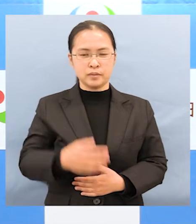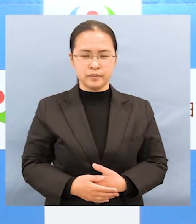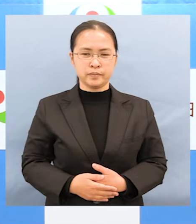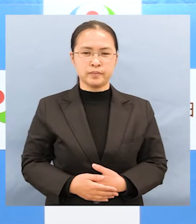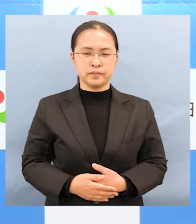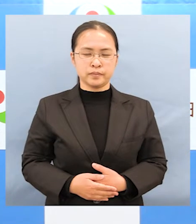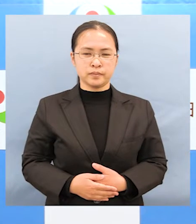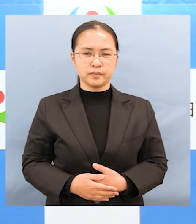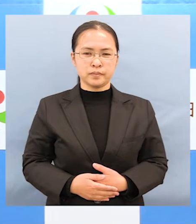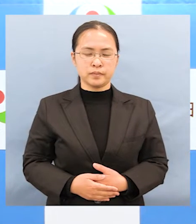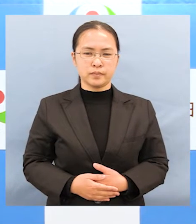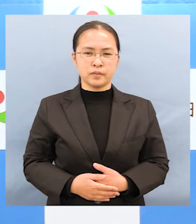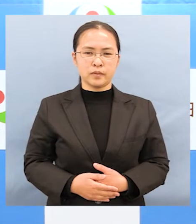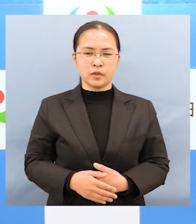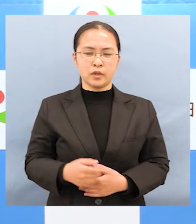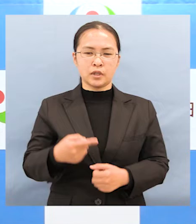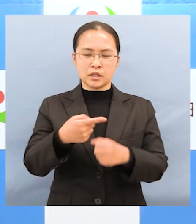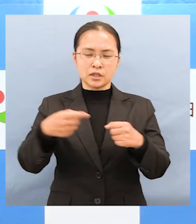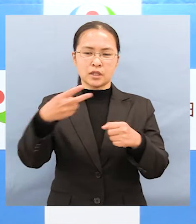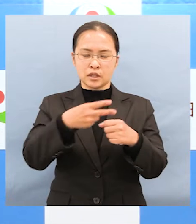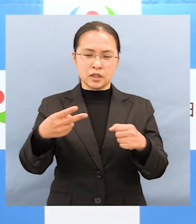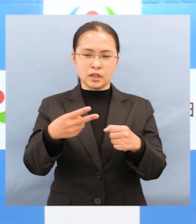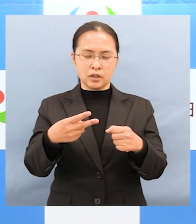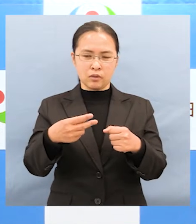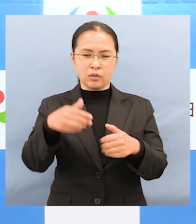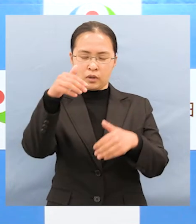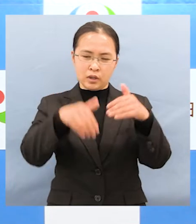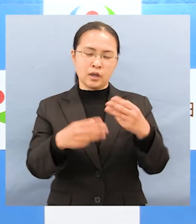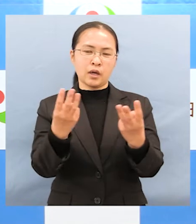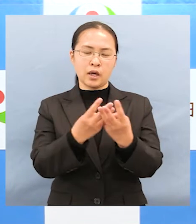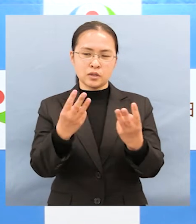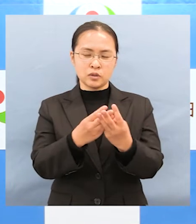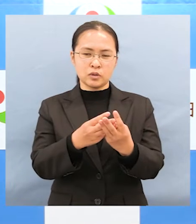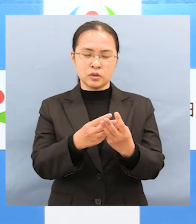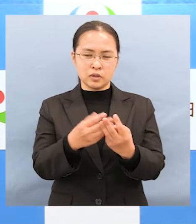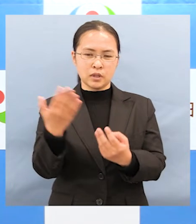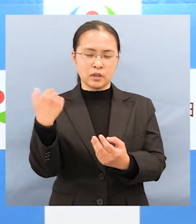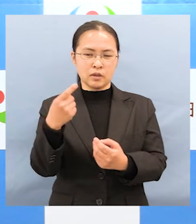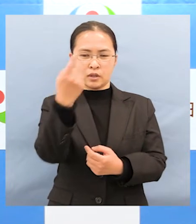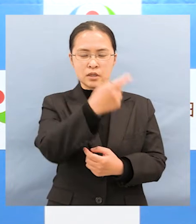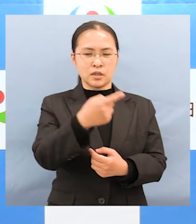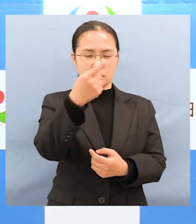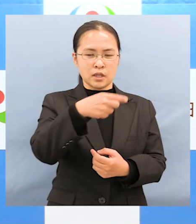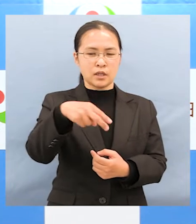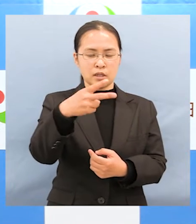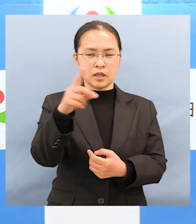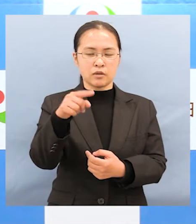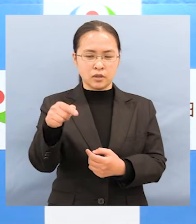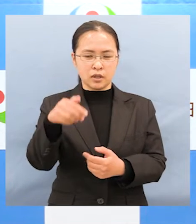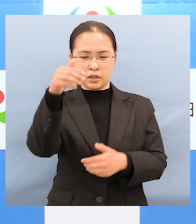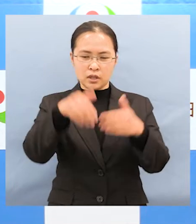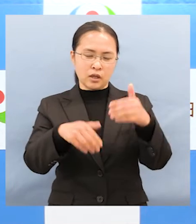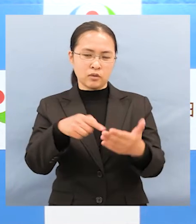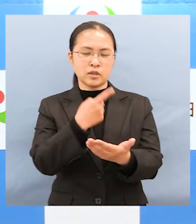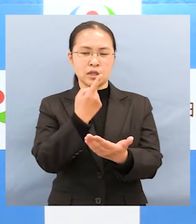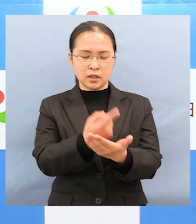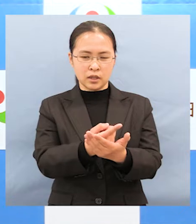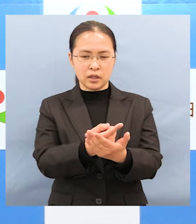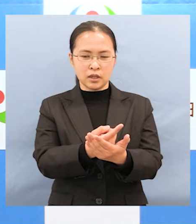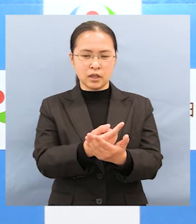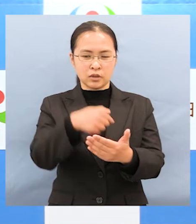ておりますし、この1位2位の票を見ていただきますと、先ほど言った1200人が票を入れてい